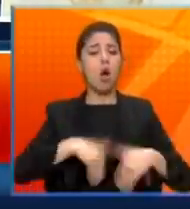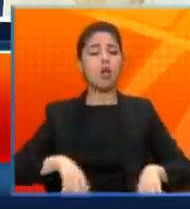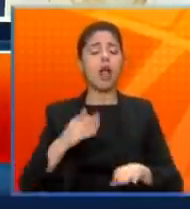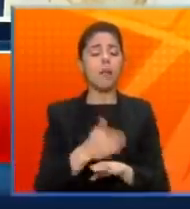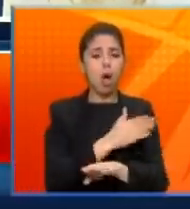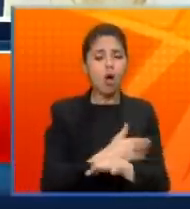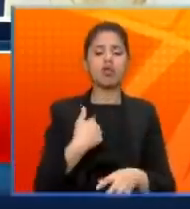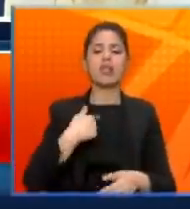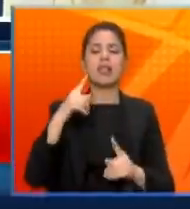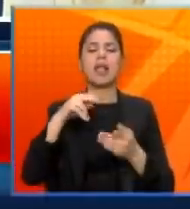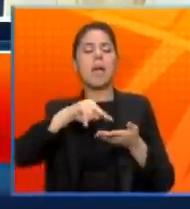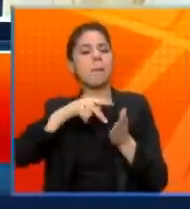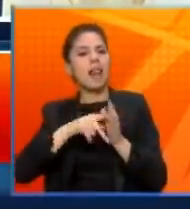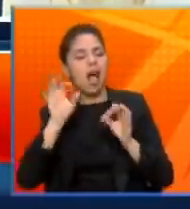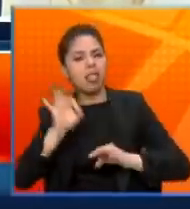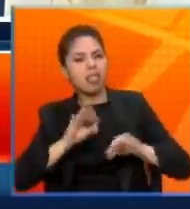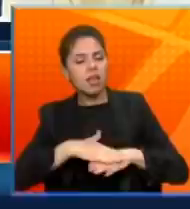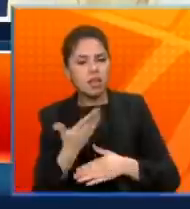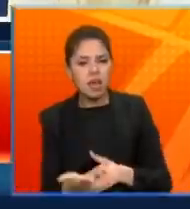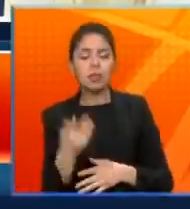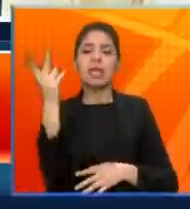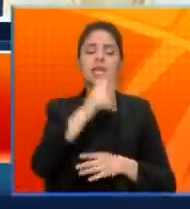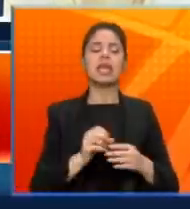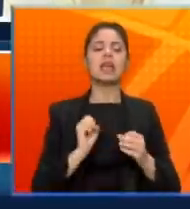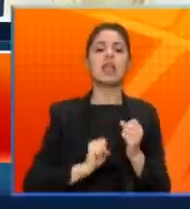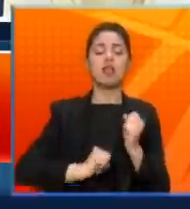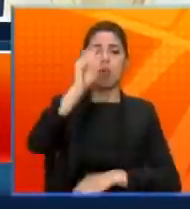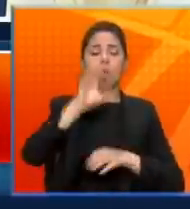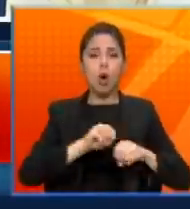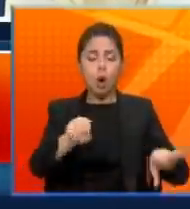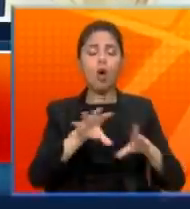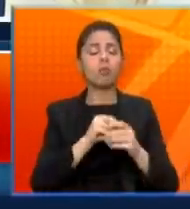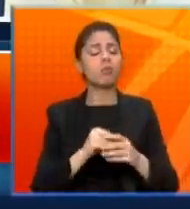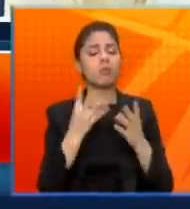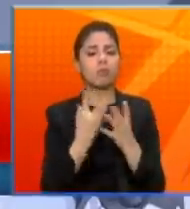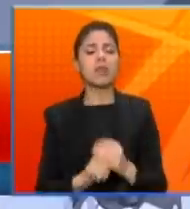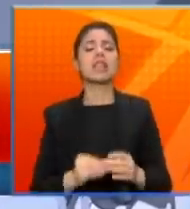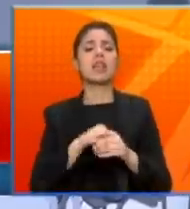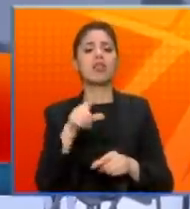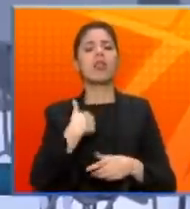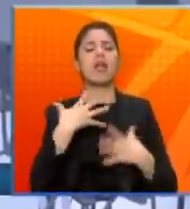planlayıp düşünüp almaya başladık. Yine ikinci bir dalga olması ihtimali durumunda da sağlık hizmetimiz buna yeterli olacaktır.